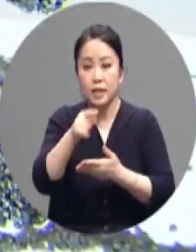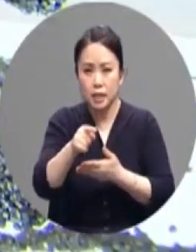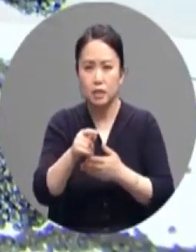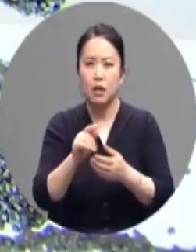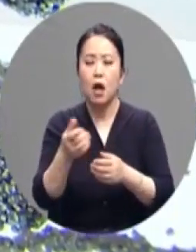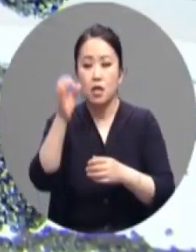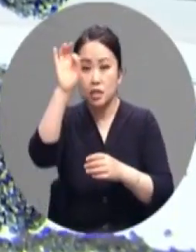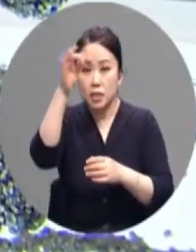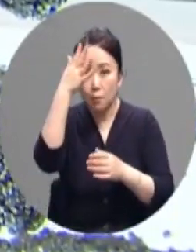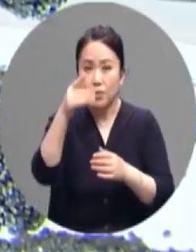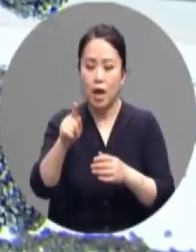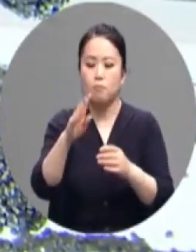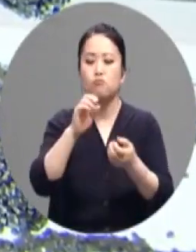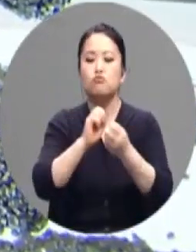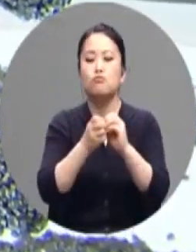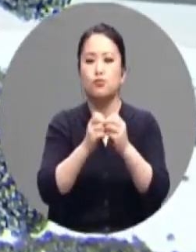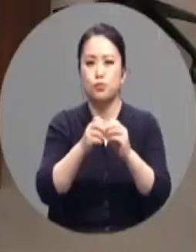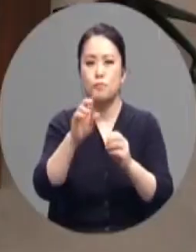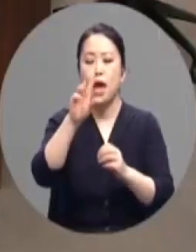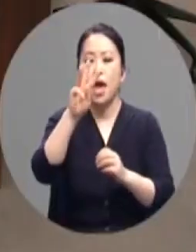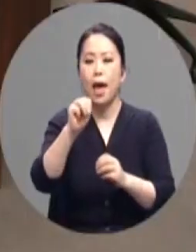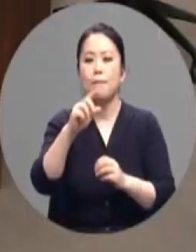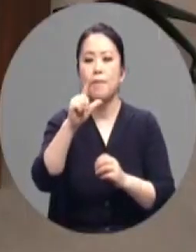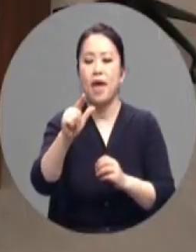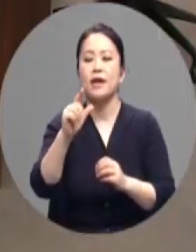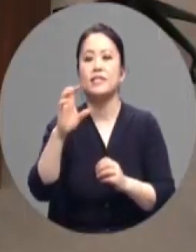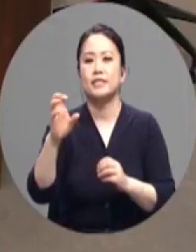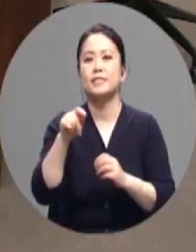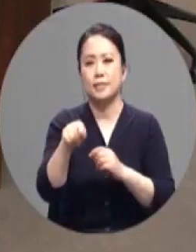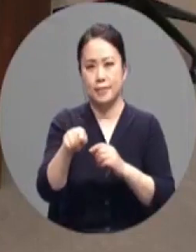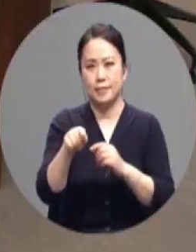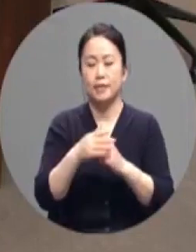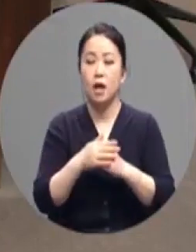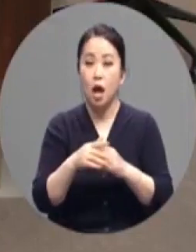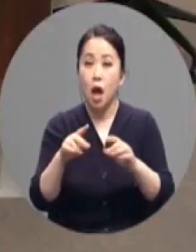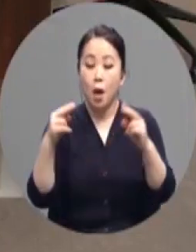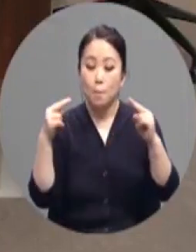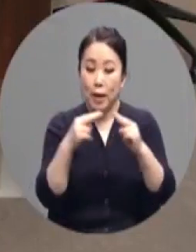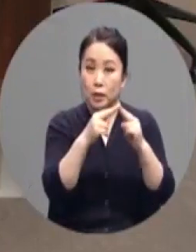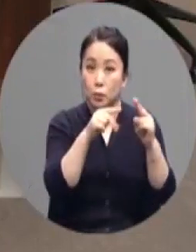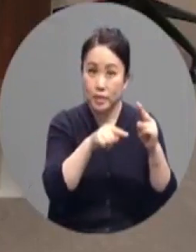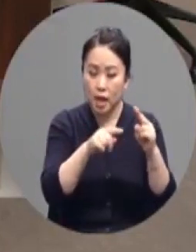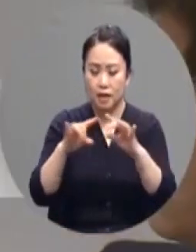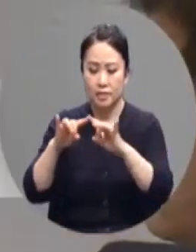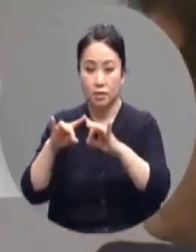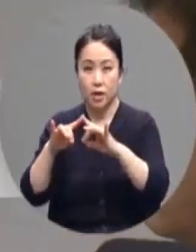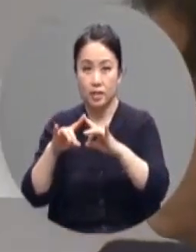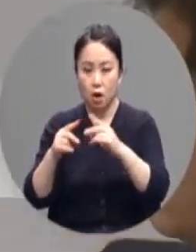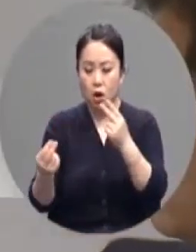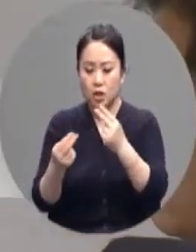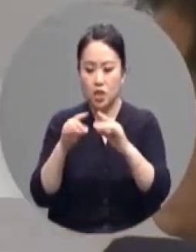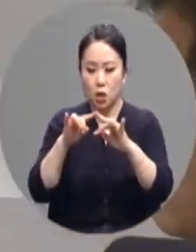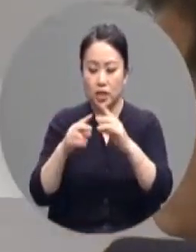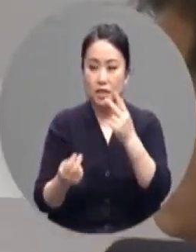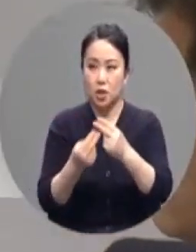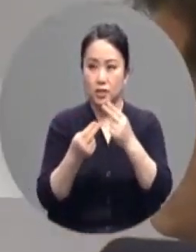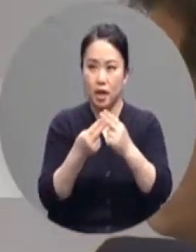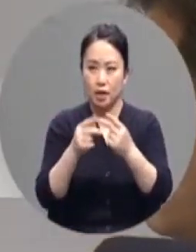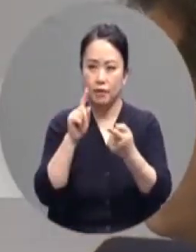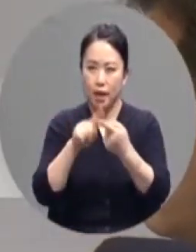부품 MLCC입니다. 반도체와 전자회로 제품에서 전기를 저장하고 있다가 필요할 때